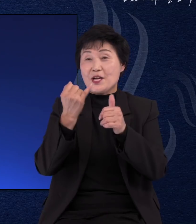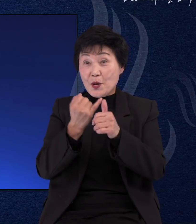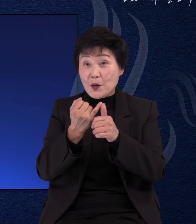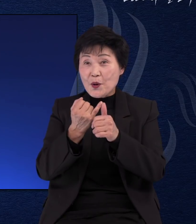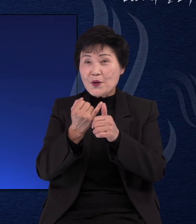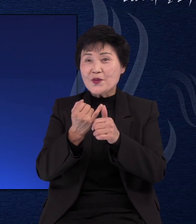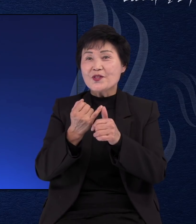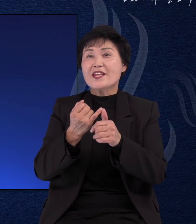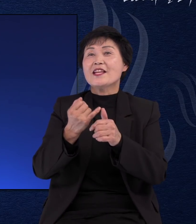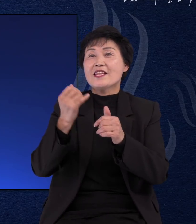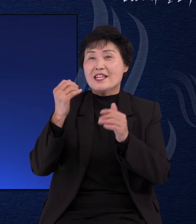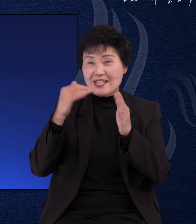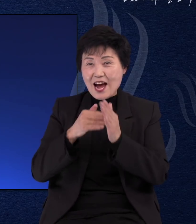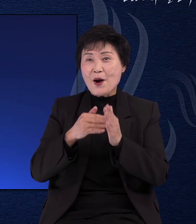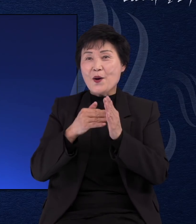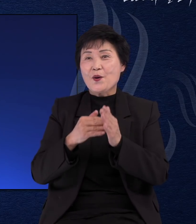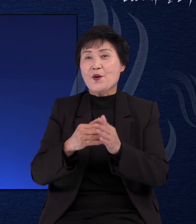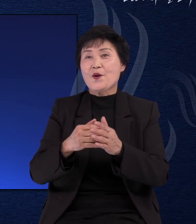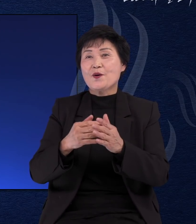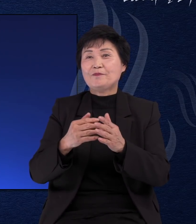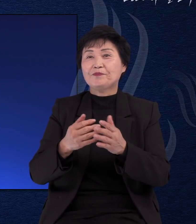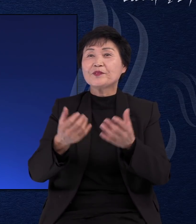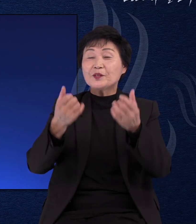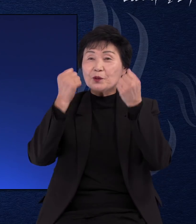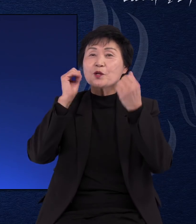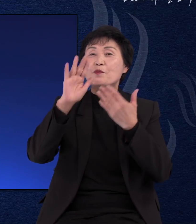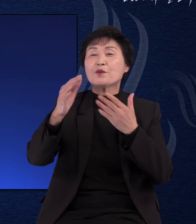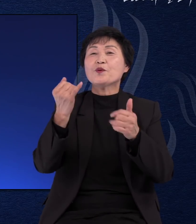졸업을 하고 난 뒤에 바로 결혼을 하게 됩니다.